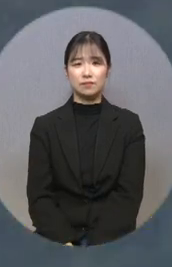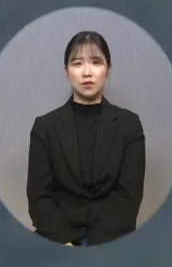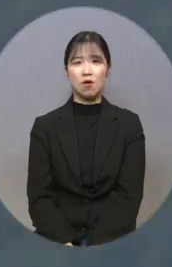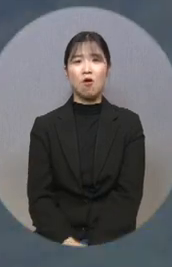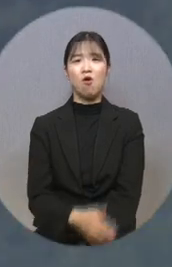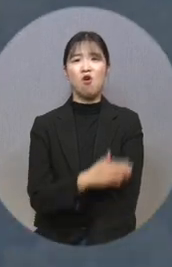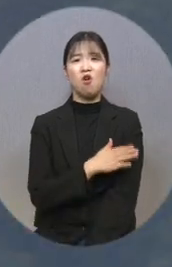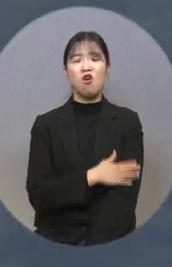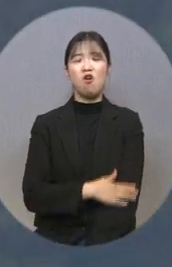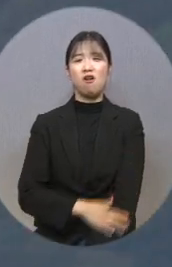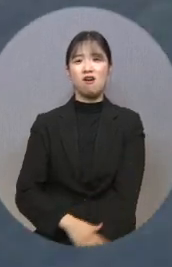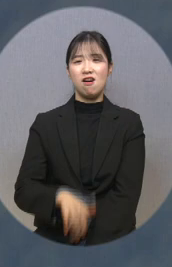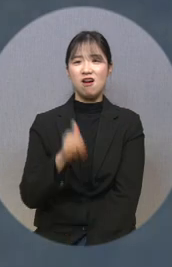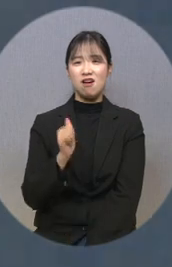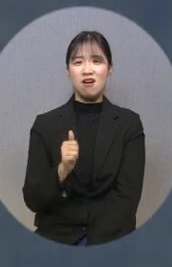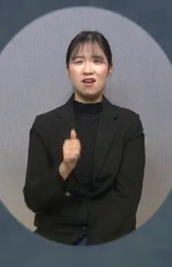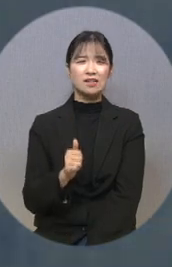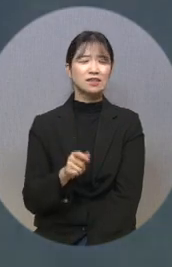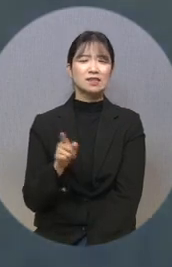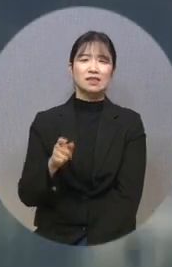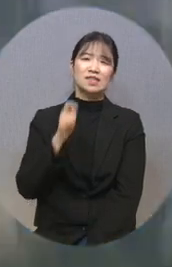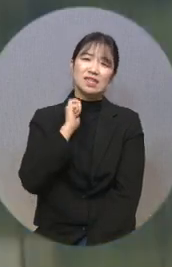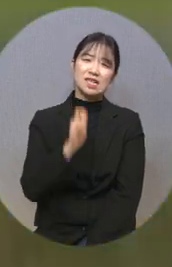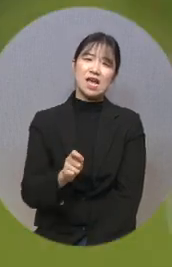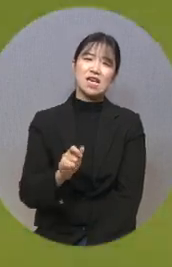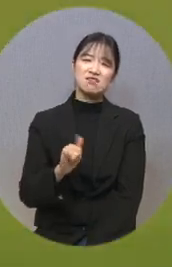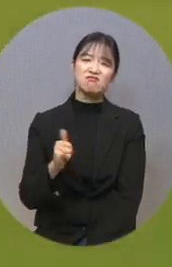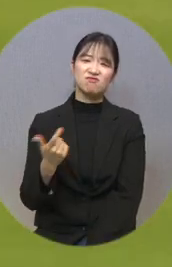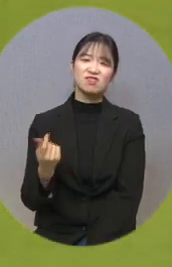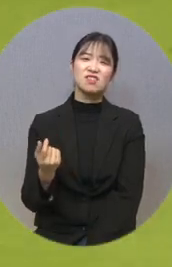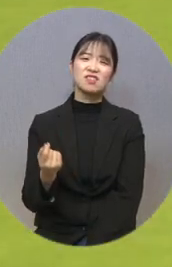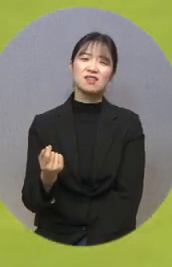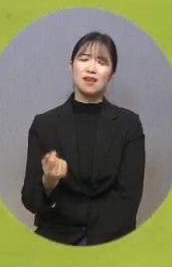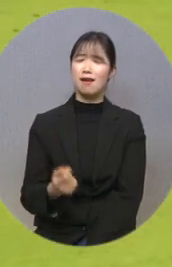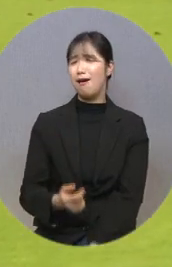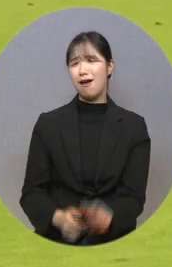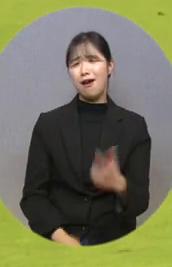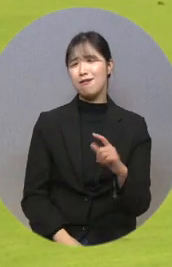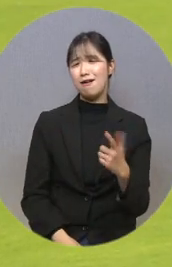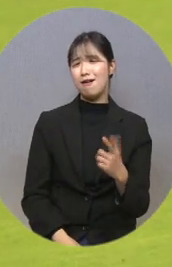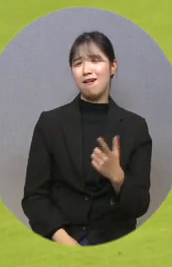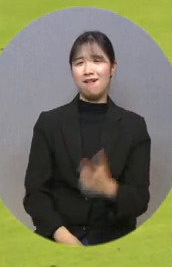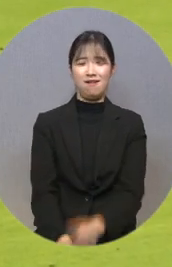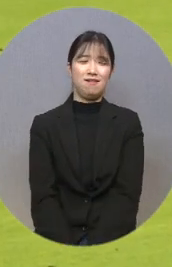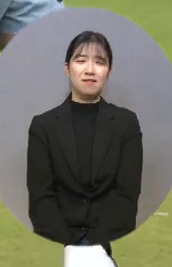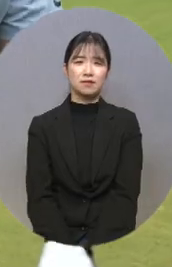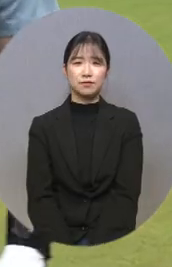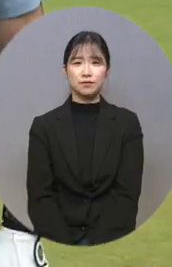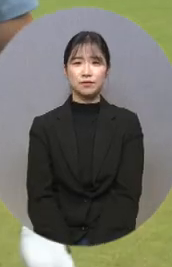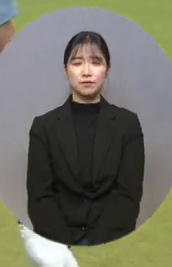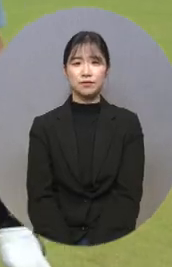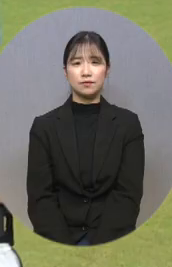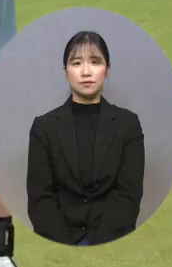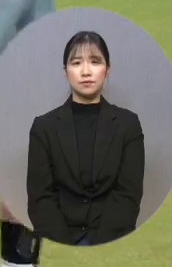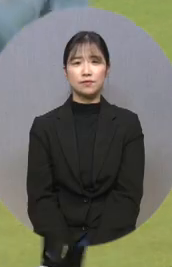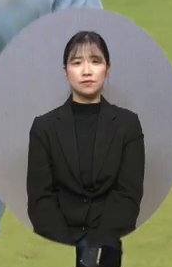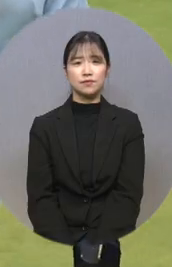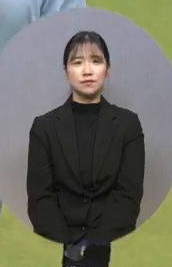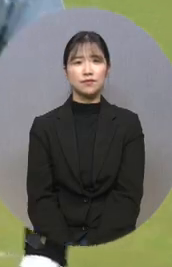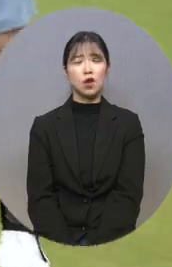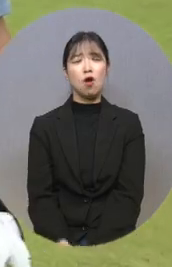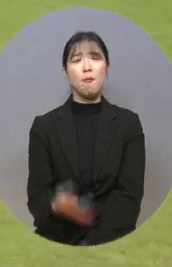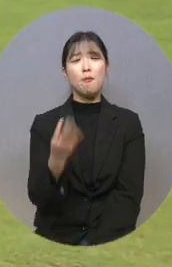굿샷. 아니 저렇게 굿샷. 사기꾼을 데려왔냐? 남편이냐? 사기꾼 아니다 양. 와, 아, 지금 몇 미터를 날리는